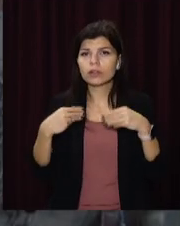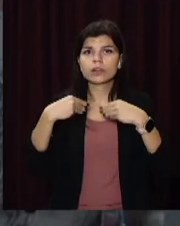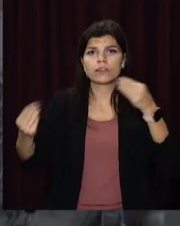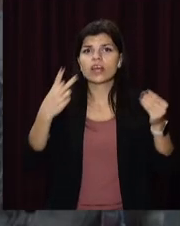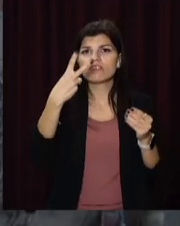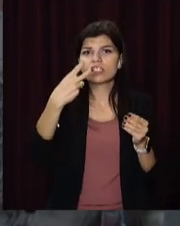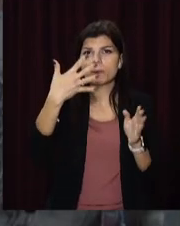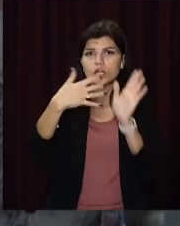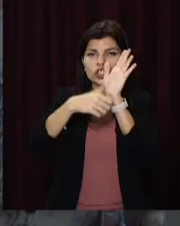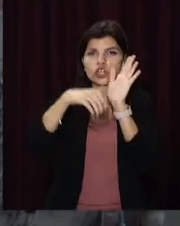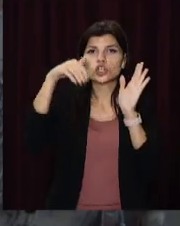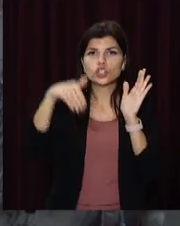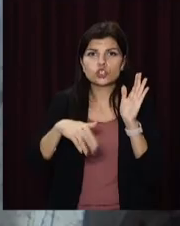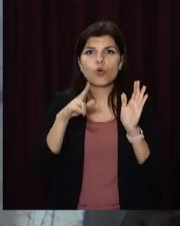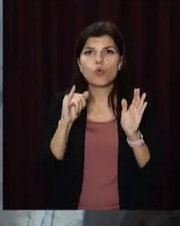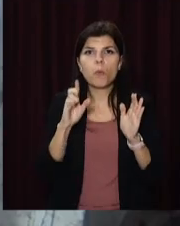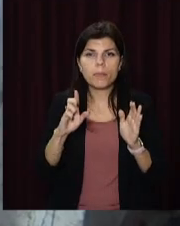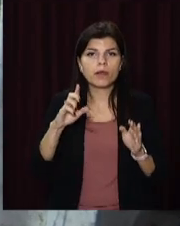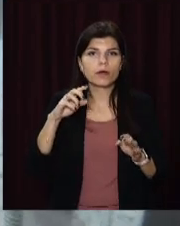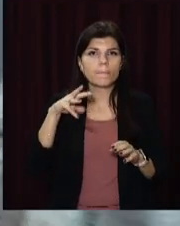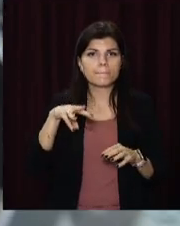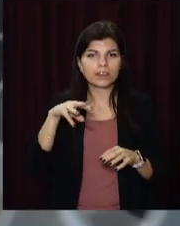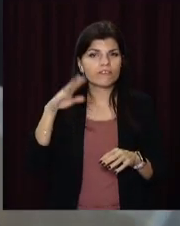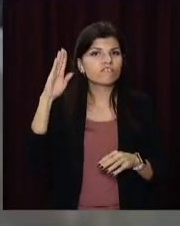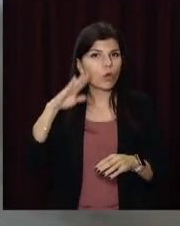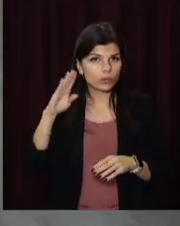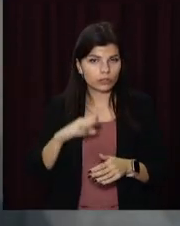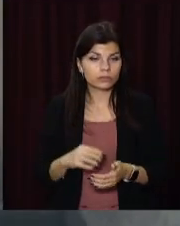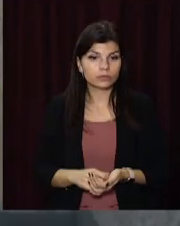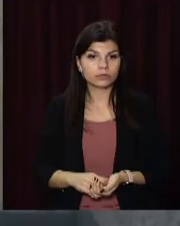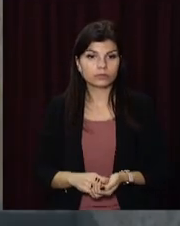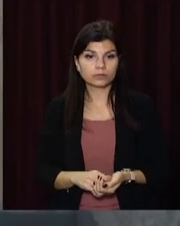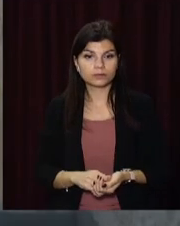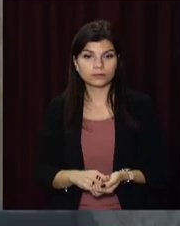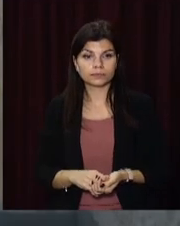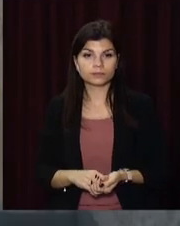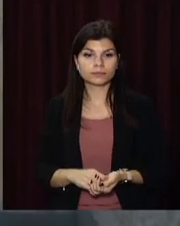256 тисяч кубометрів води. Олександр Тущенко, Олександр Вернигоров, Open News, телеканал «Відкритий».